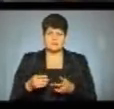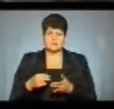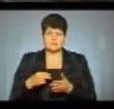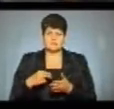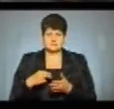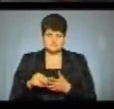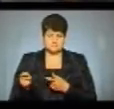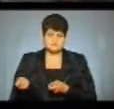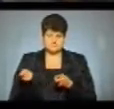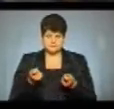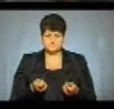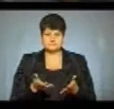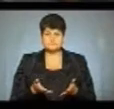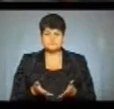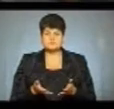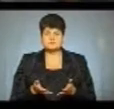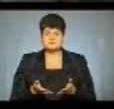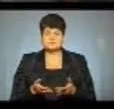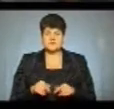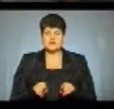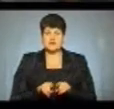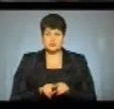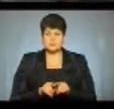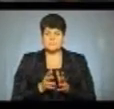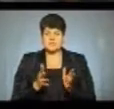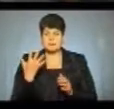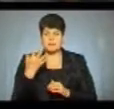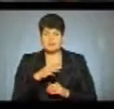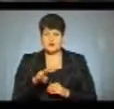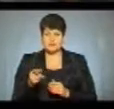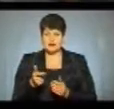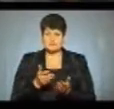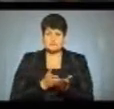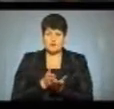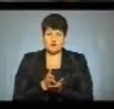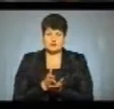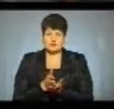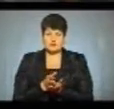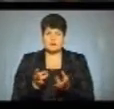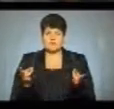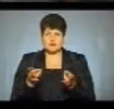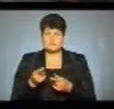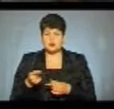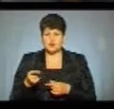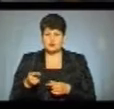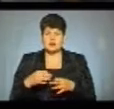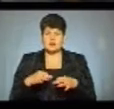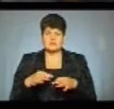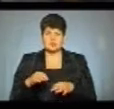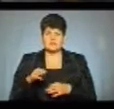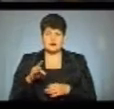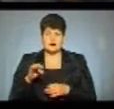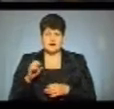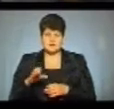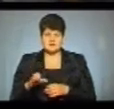комунального транспорту. Також понад 5 мільйонів гривень спрямовується на потреби Тернопільелектротрансу в